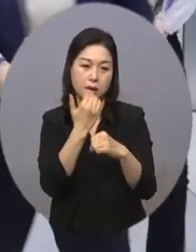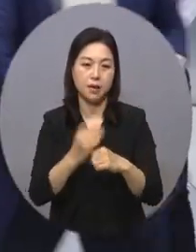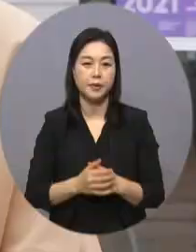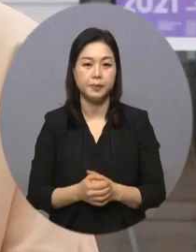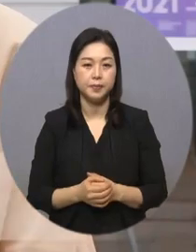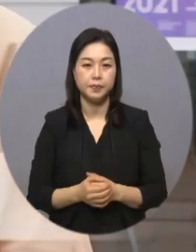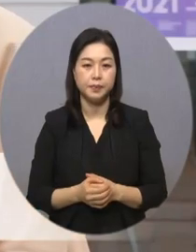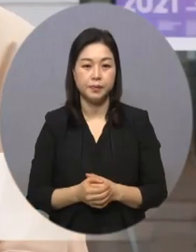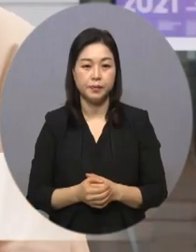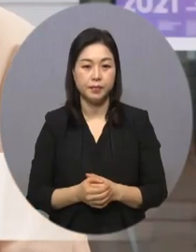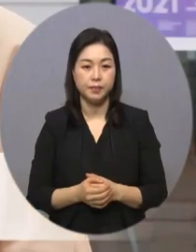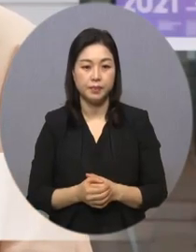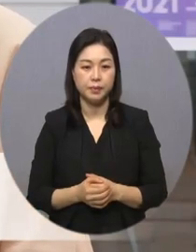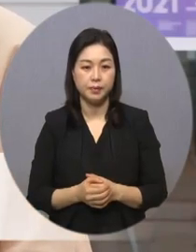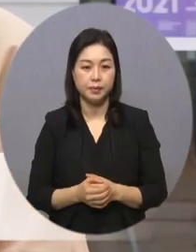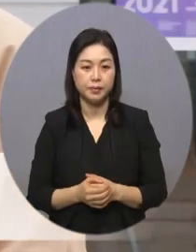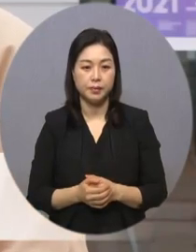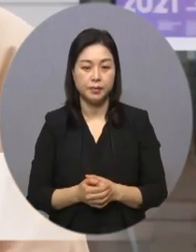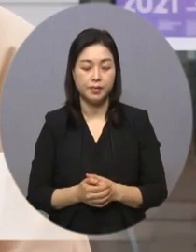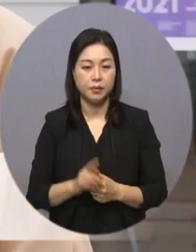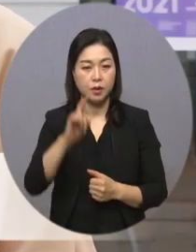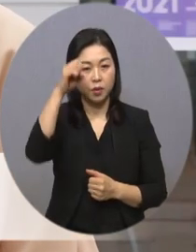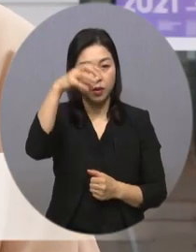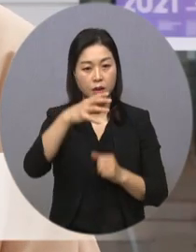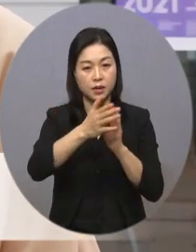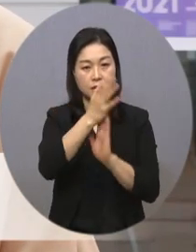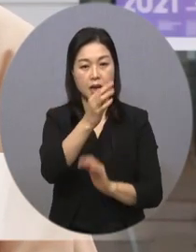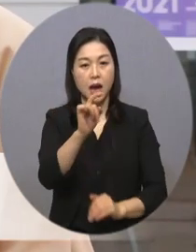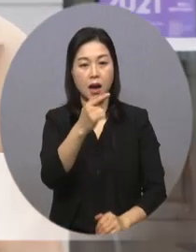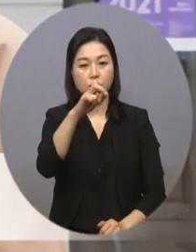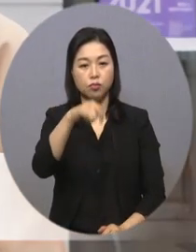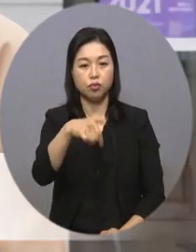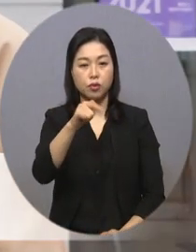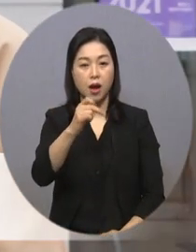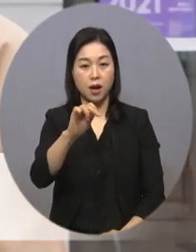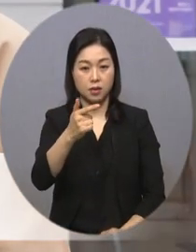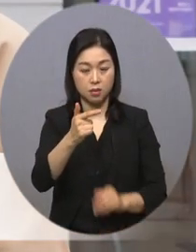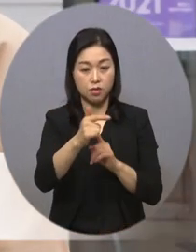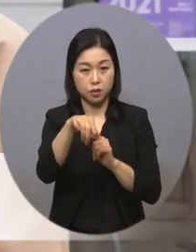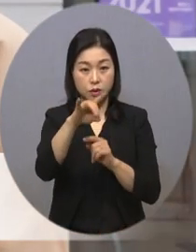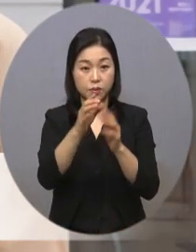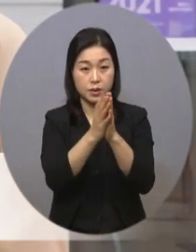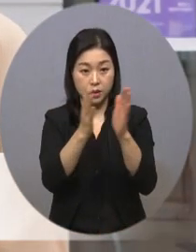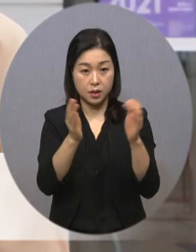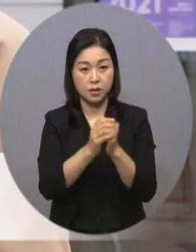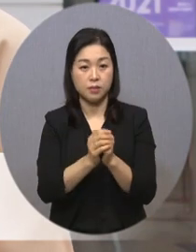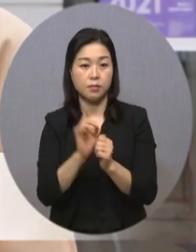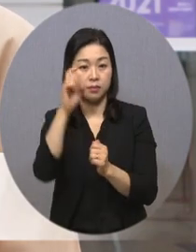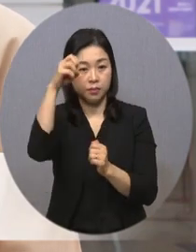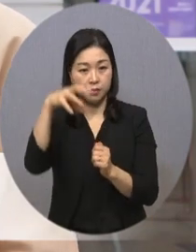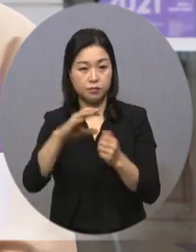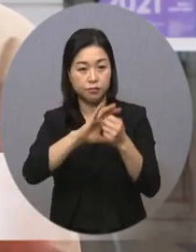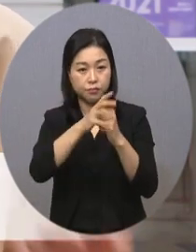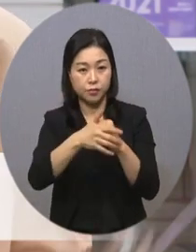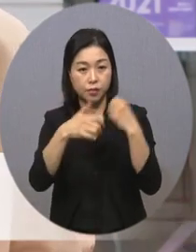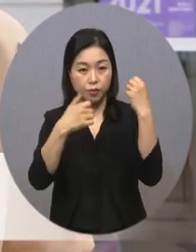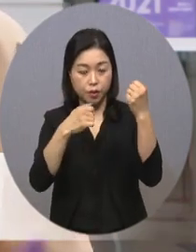되주었습니다. 고양시 안무가전으로 시작을 했거든요. 고양 국제무용제 운영위가